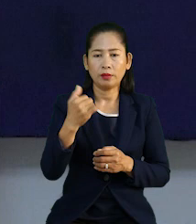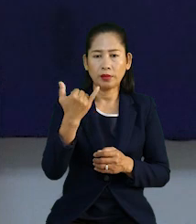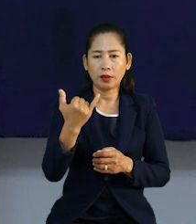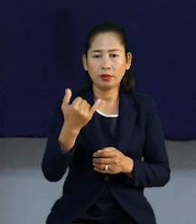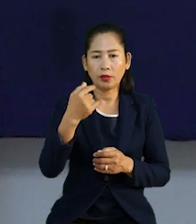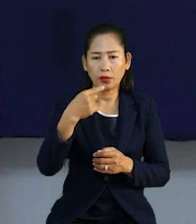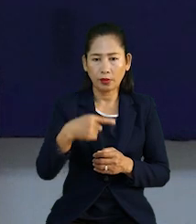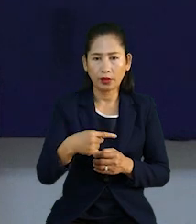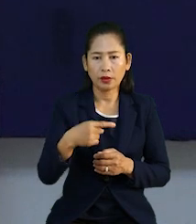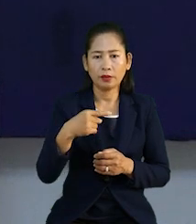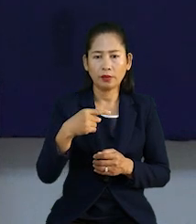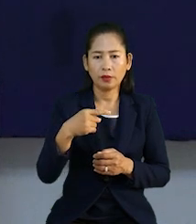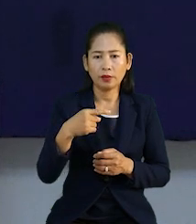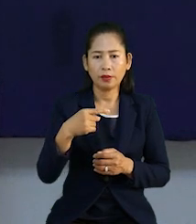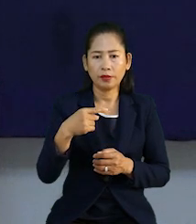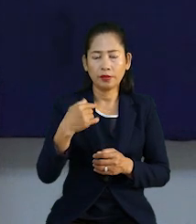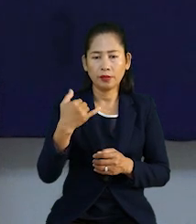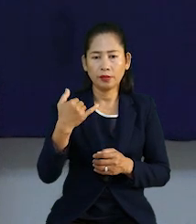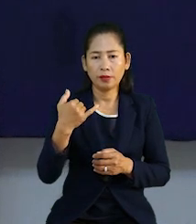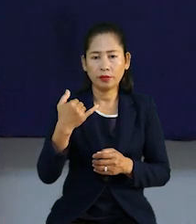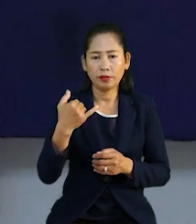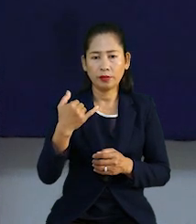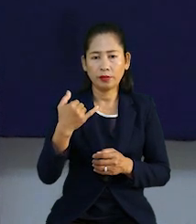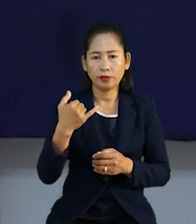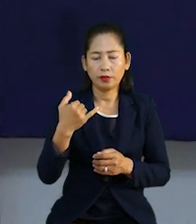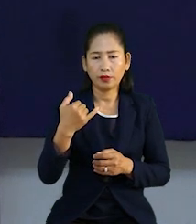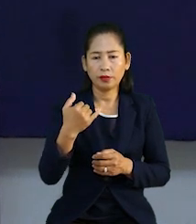poan pram mùi mơn